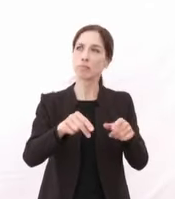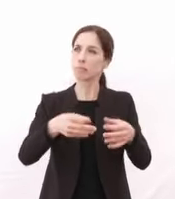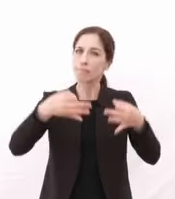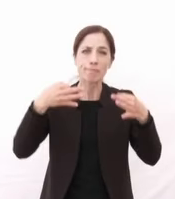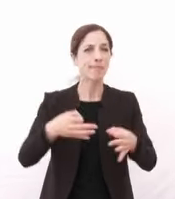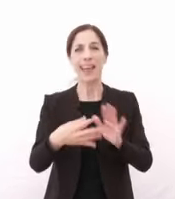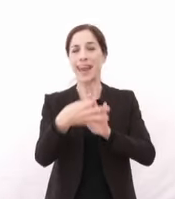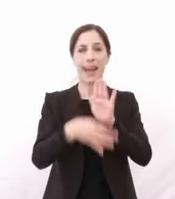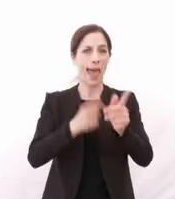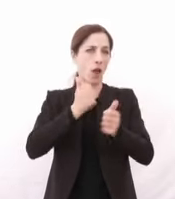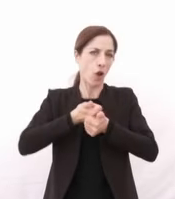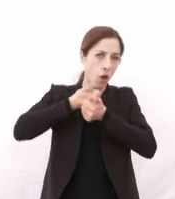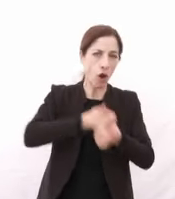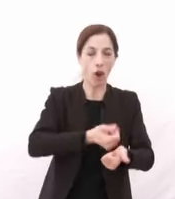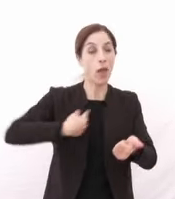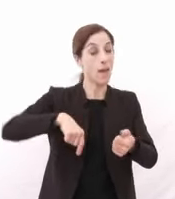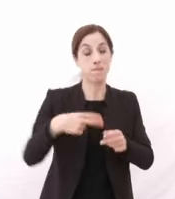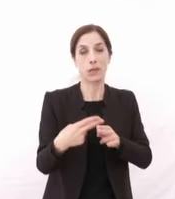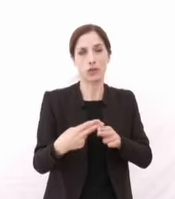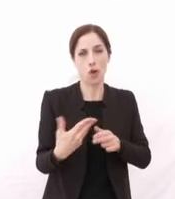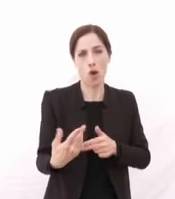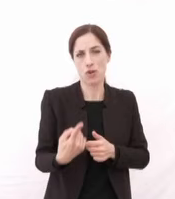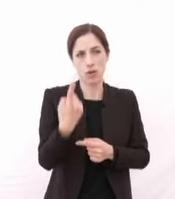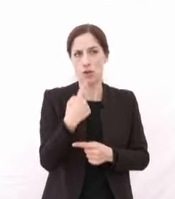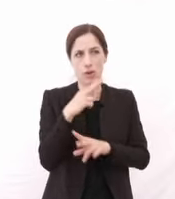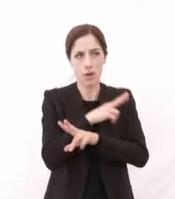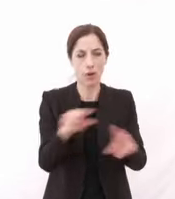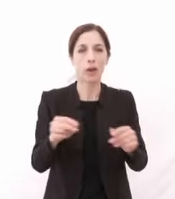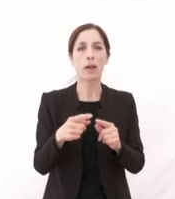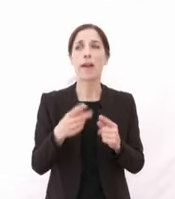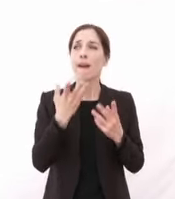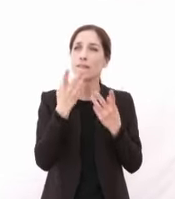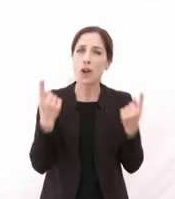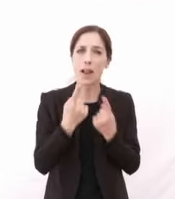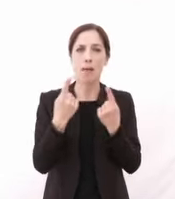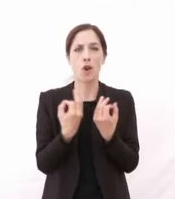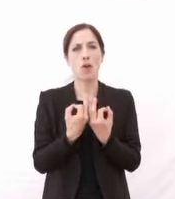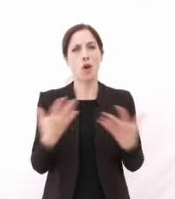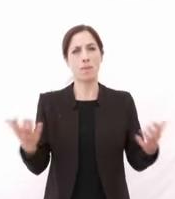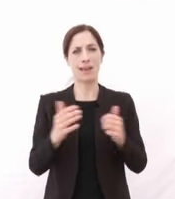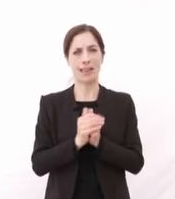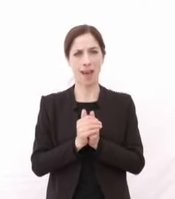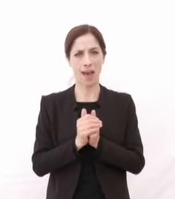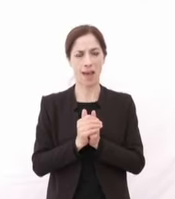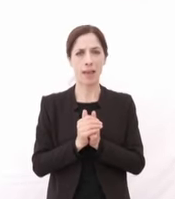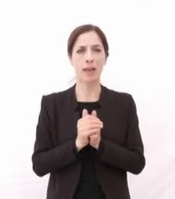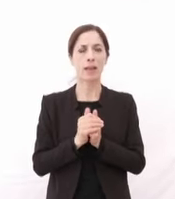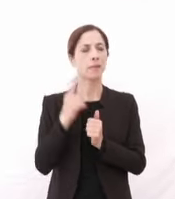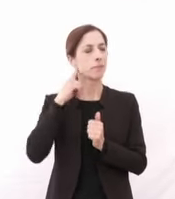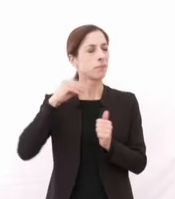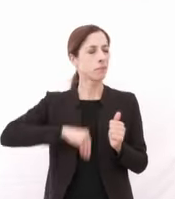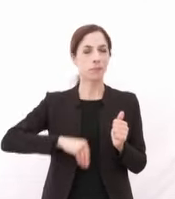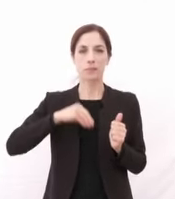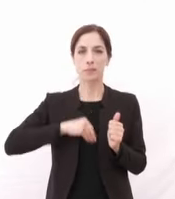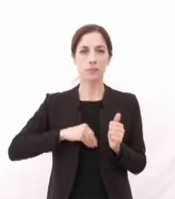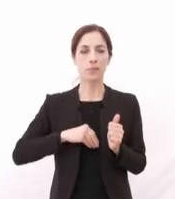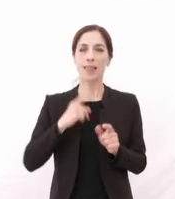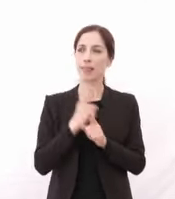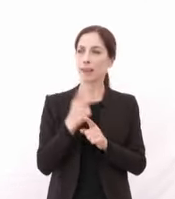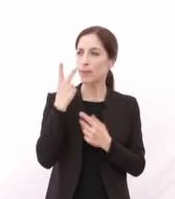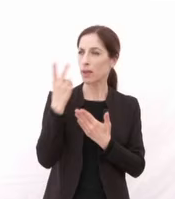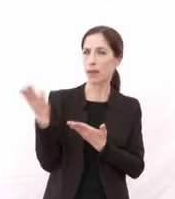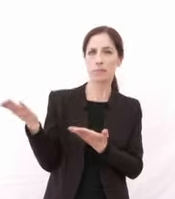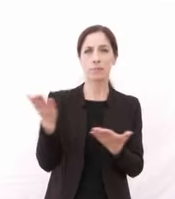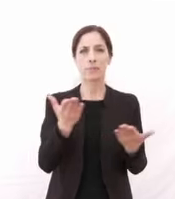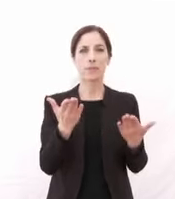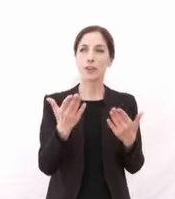siamo fortemente bisognosi di normalità, avvertiamo ardente il bisogno di trovarci tra cittadini che si